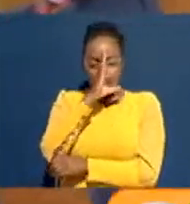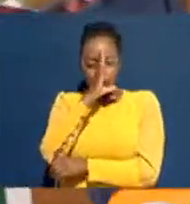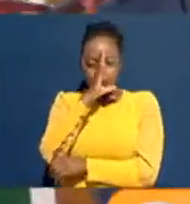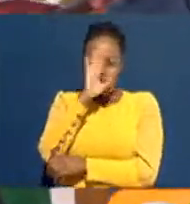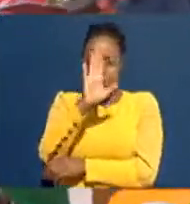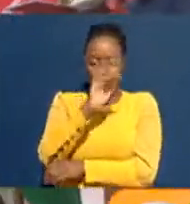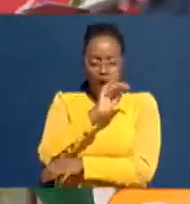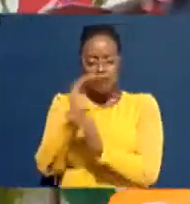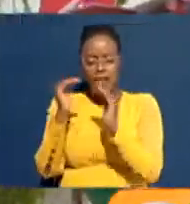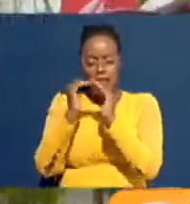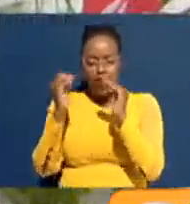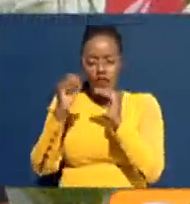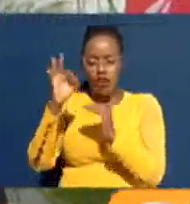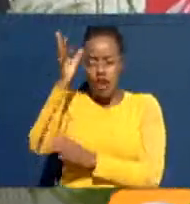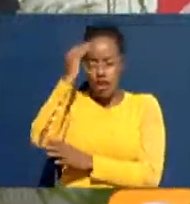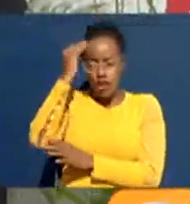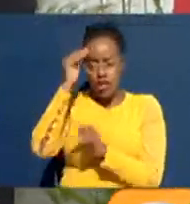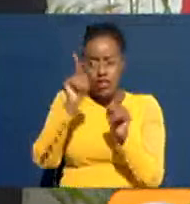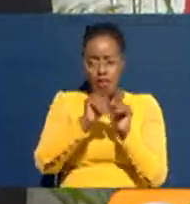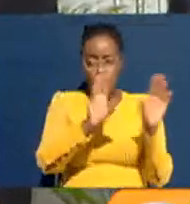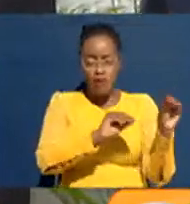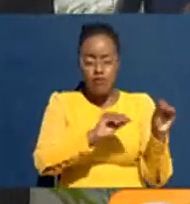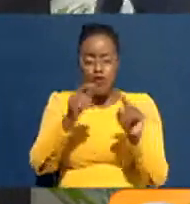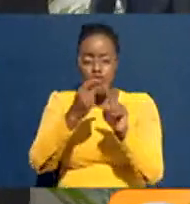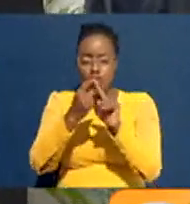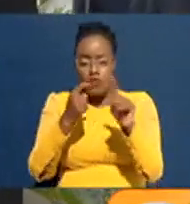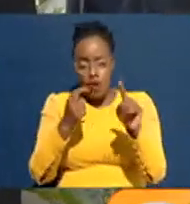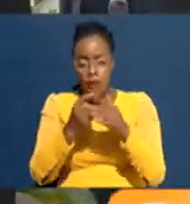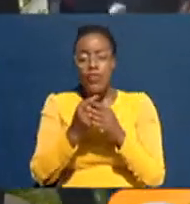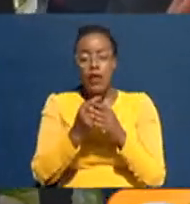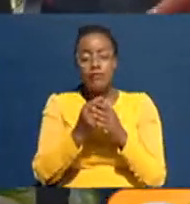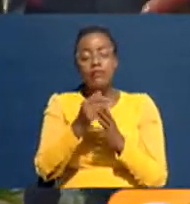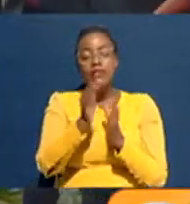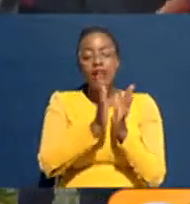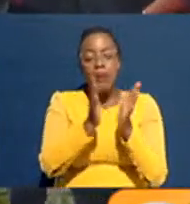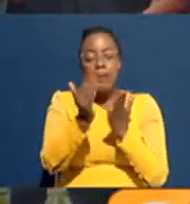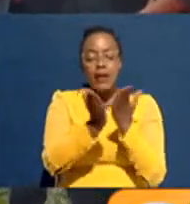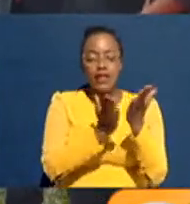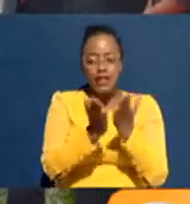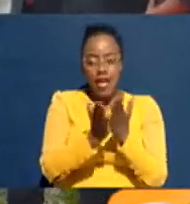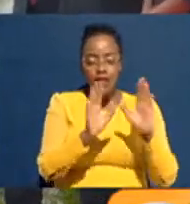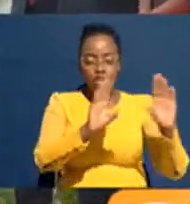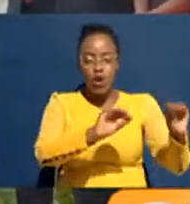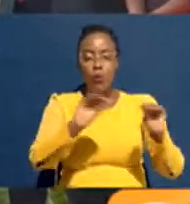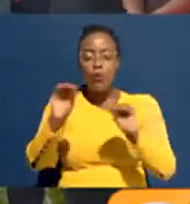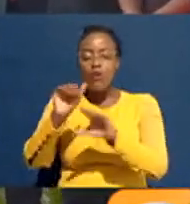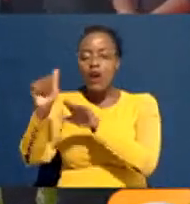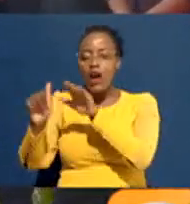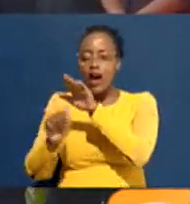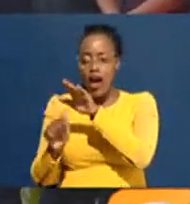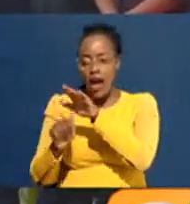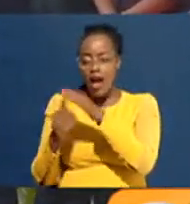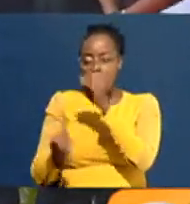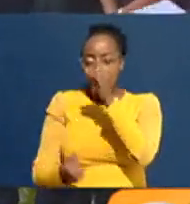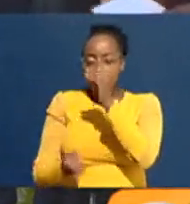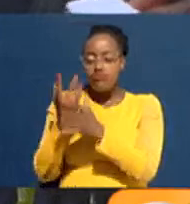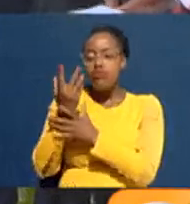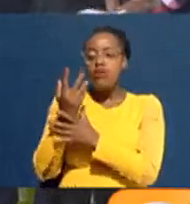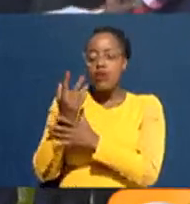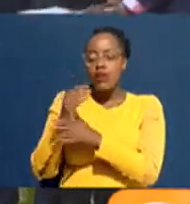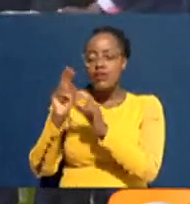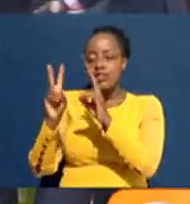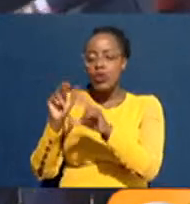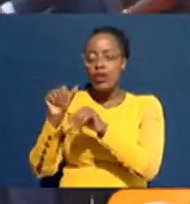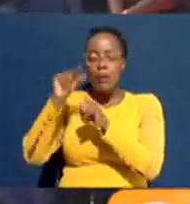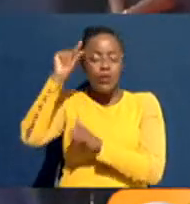kiwango chake cha elimu, pia ameondolewa kutoka wizara ya huduma za umma na kuhamishwa katika wizara iliyobuniwa ya masuala